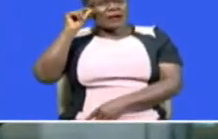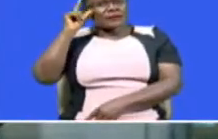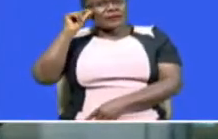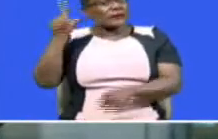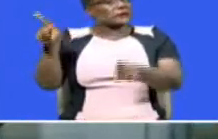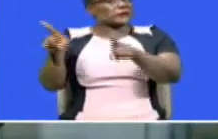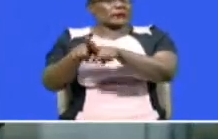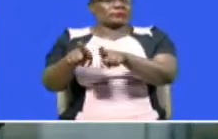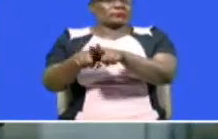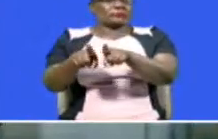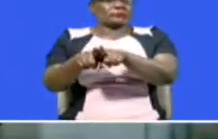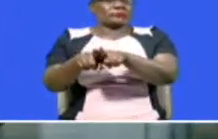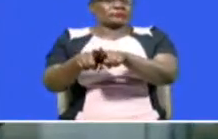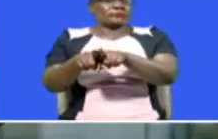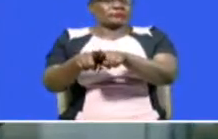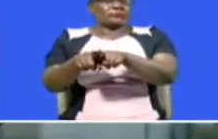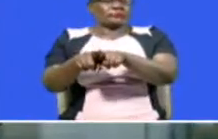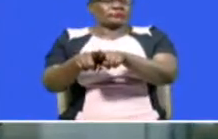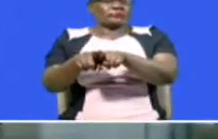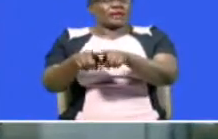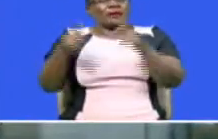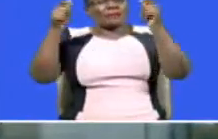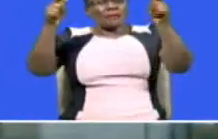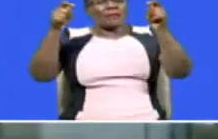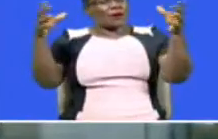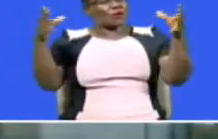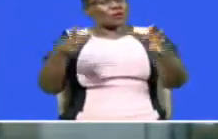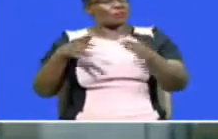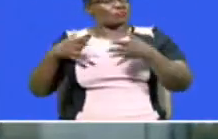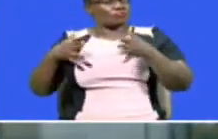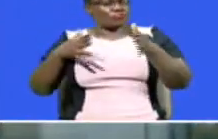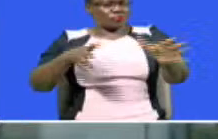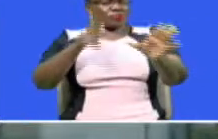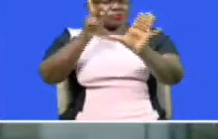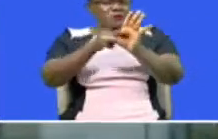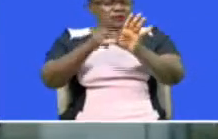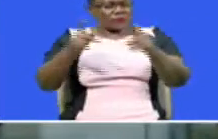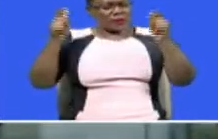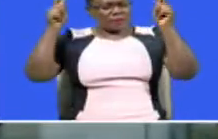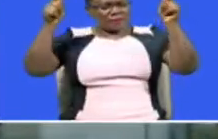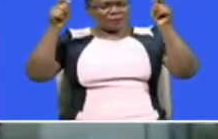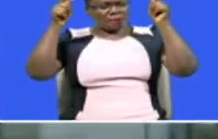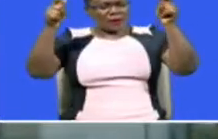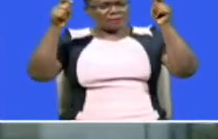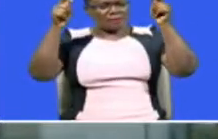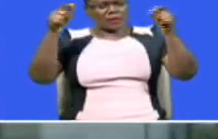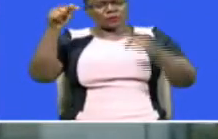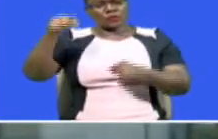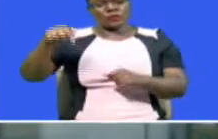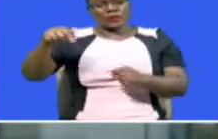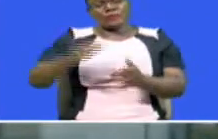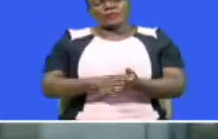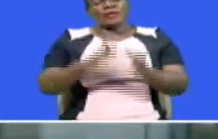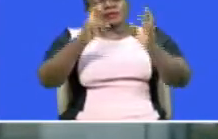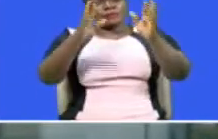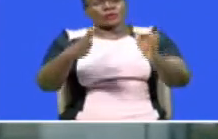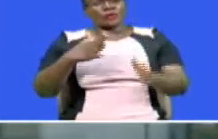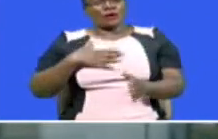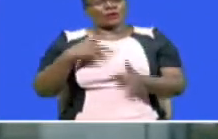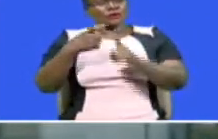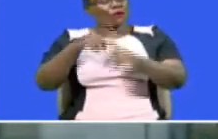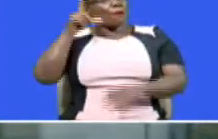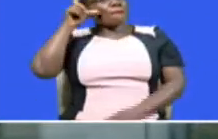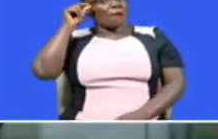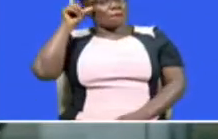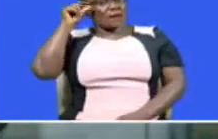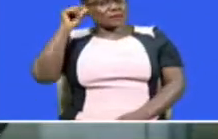yalikuwa vile vile katika maeneo hayo ambapo waandamanaji walijitokeza na kushiriki kwenye maandamano ya siku ya leo. Mwanahabari mwenzangu Tobias